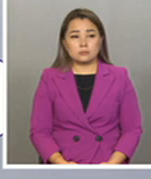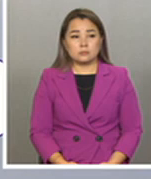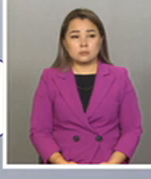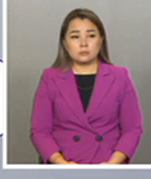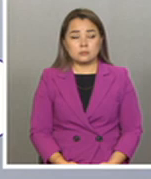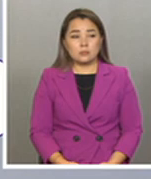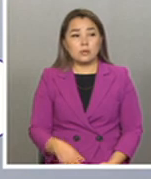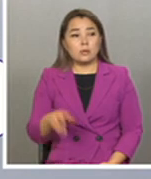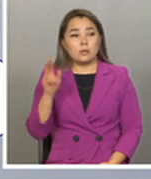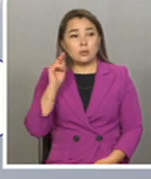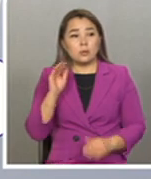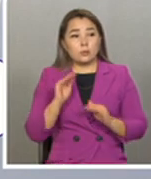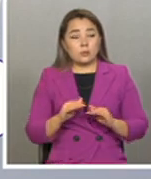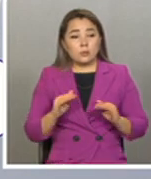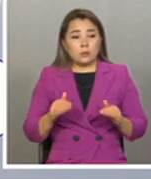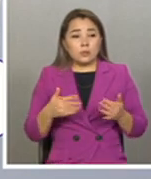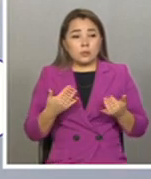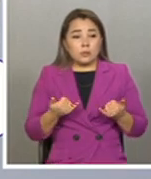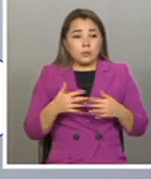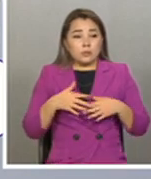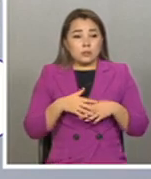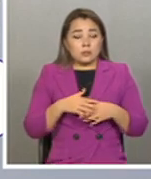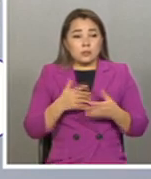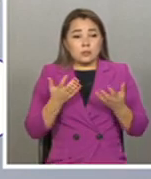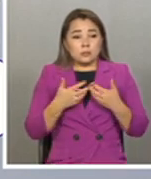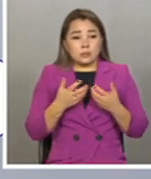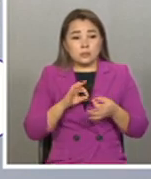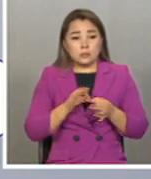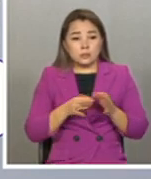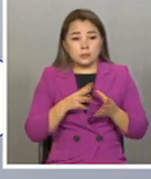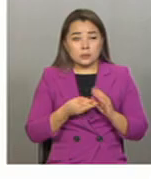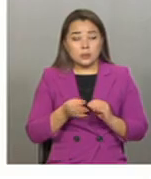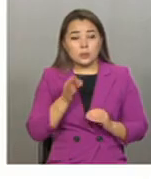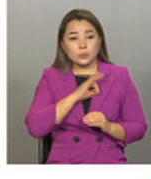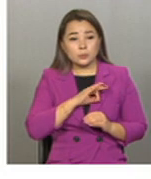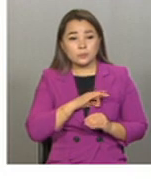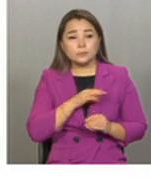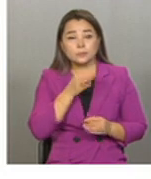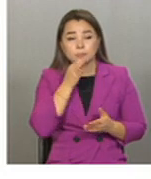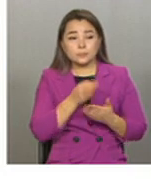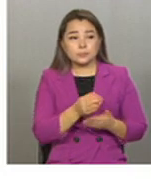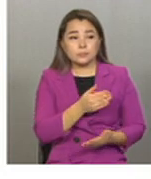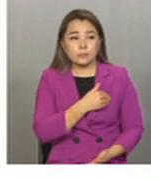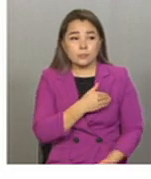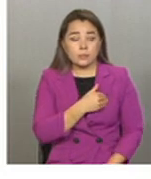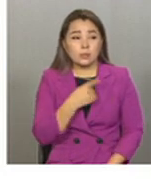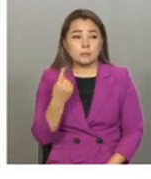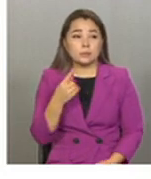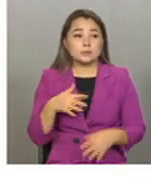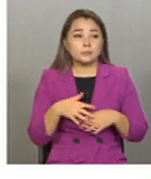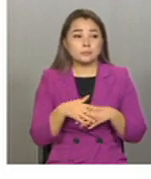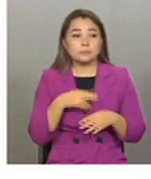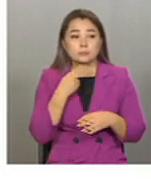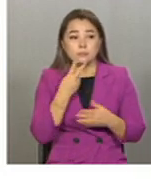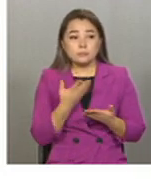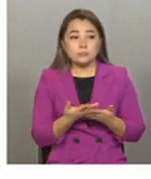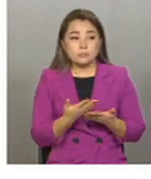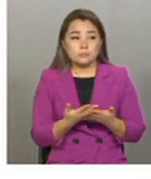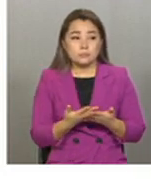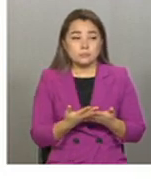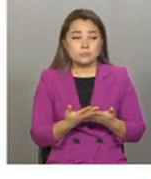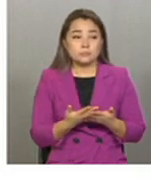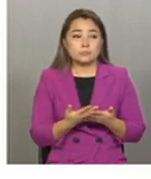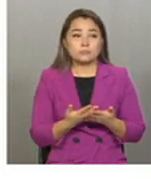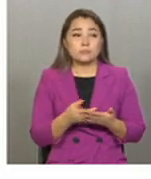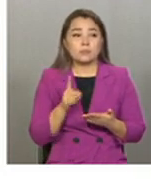Оқушылар, осы мәліметтерді қолдана отырып, енді есептер шығарайық. Бірінші есепке назар аударыңыздар. Яғни,